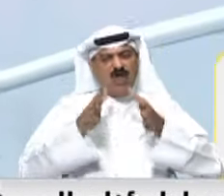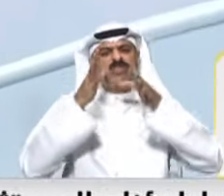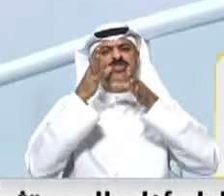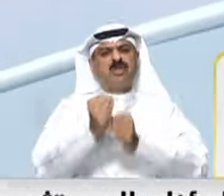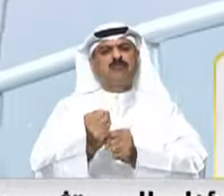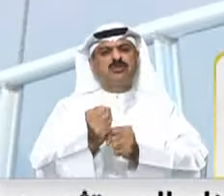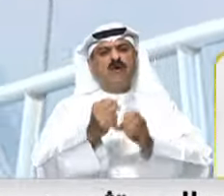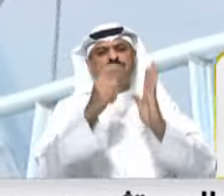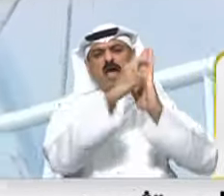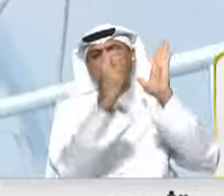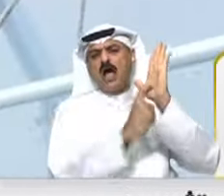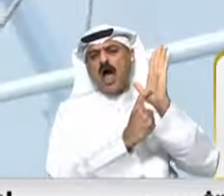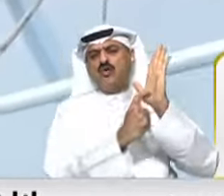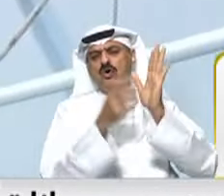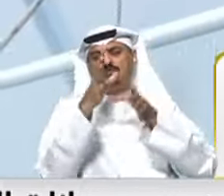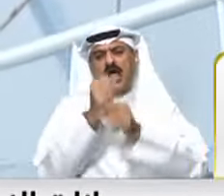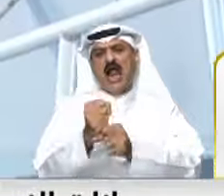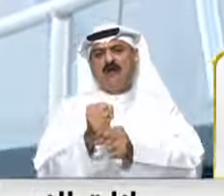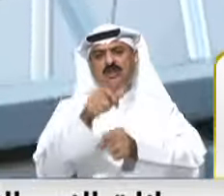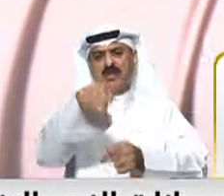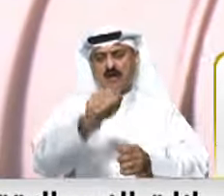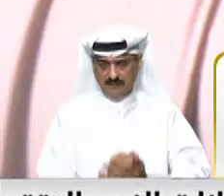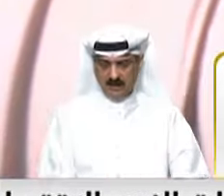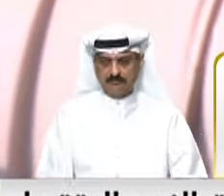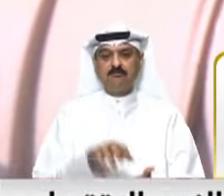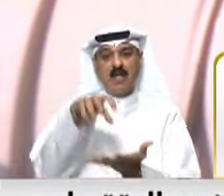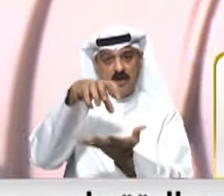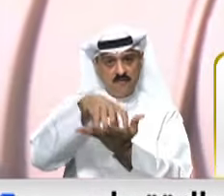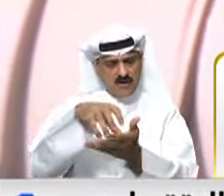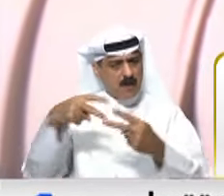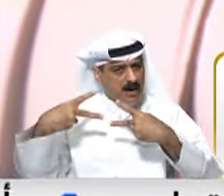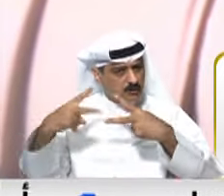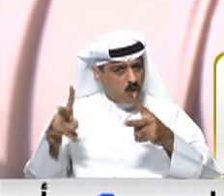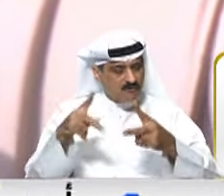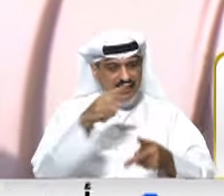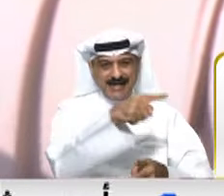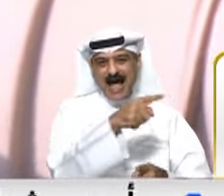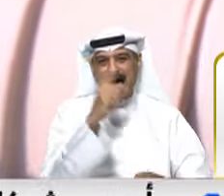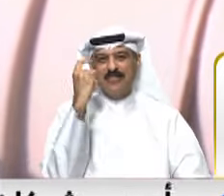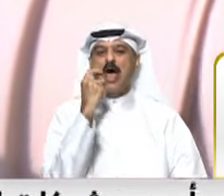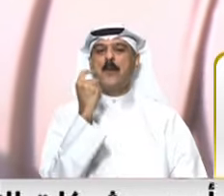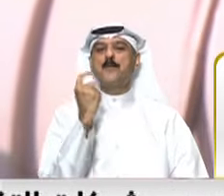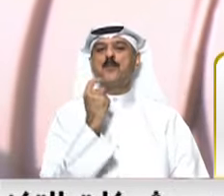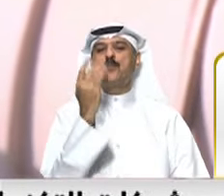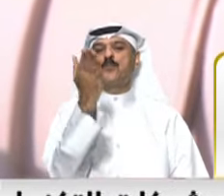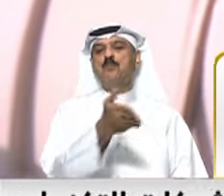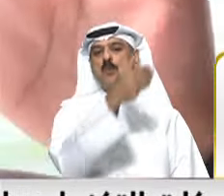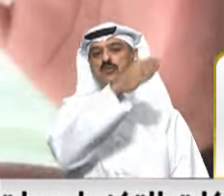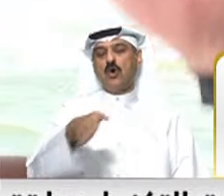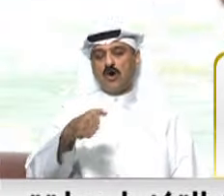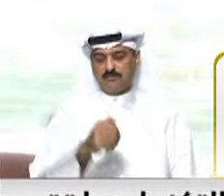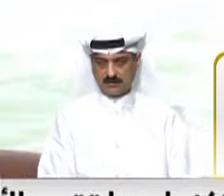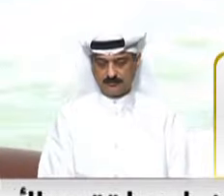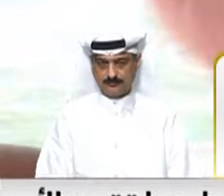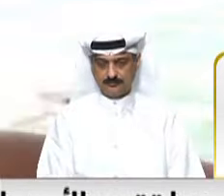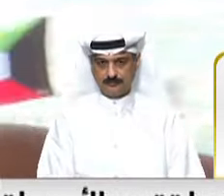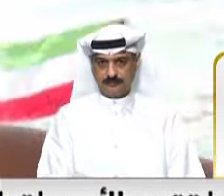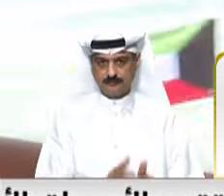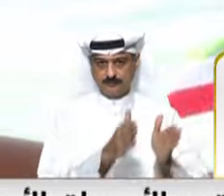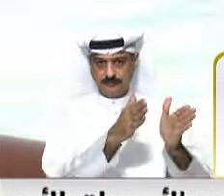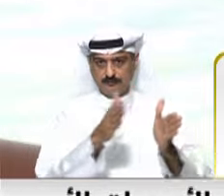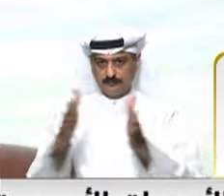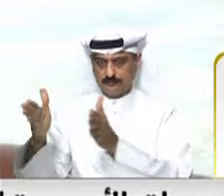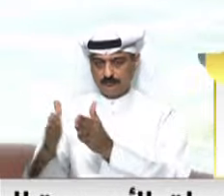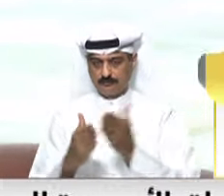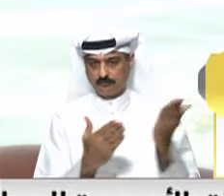والقوانين والأماكن المسموح بها للصيد في جون الكويت بعد أخذ التصريح. نطاق يبلش من